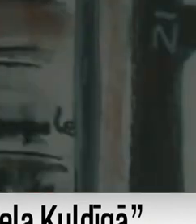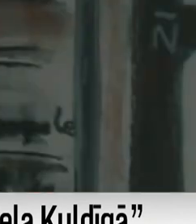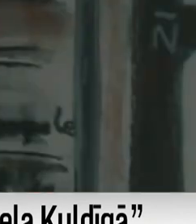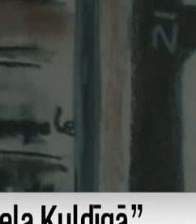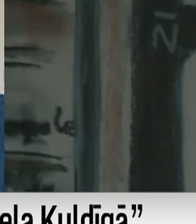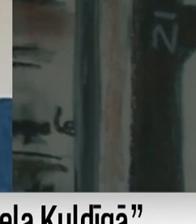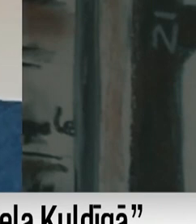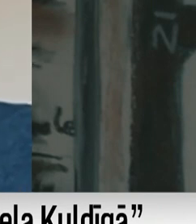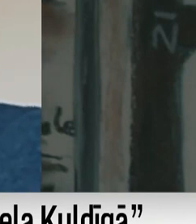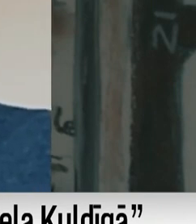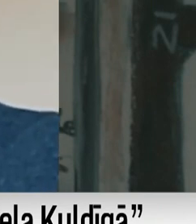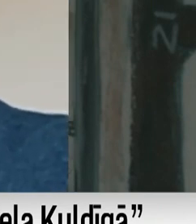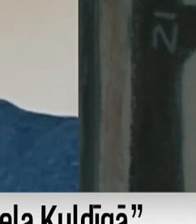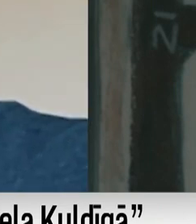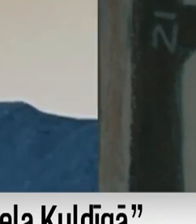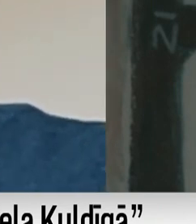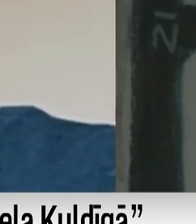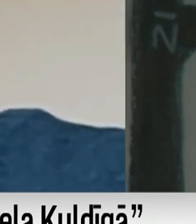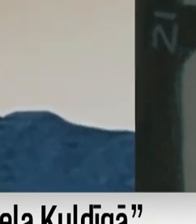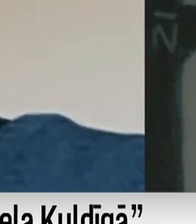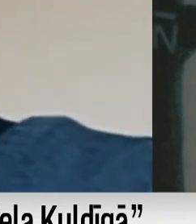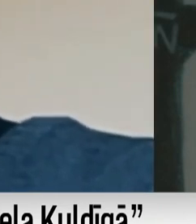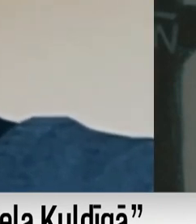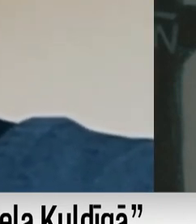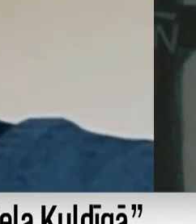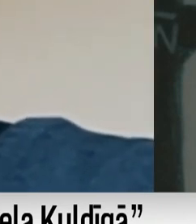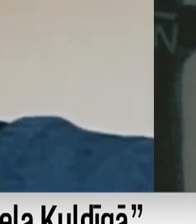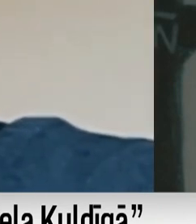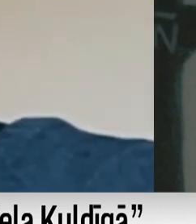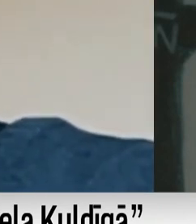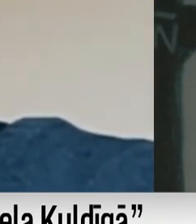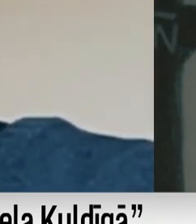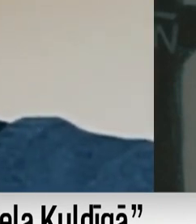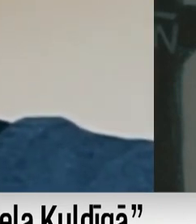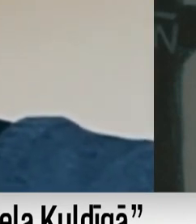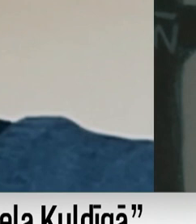gaistošu kā pieskā rienu.